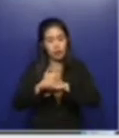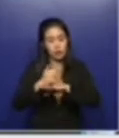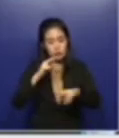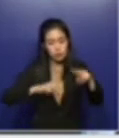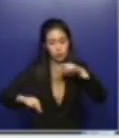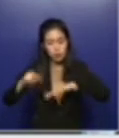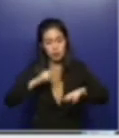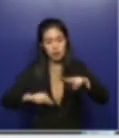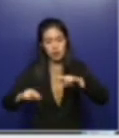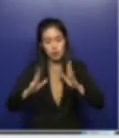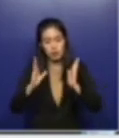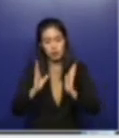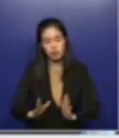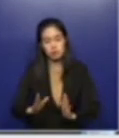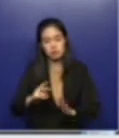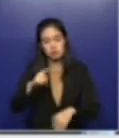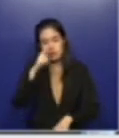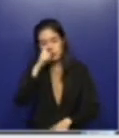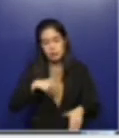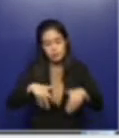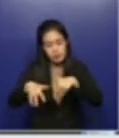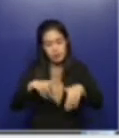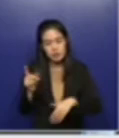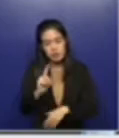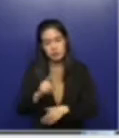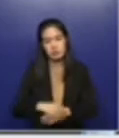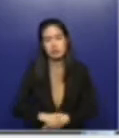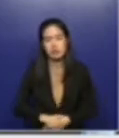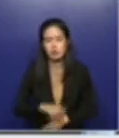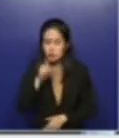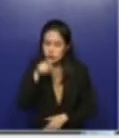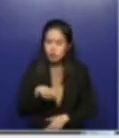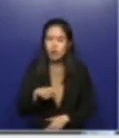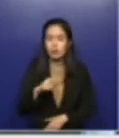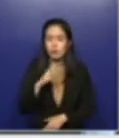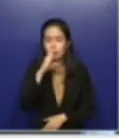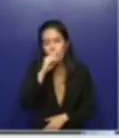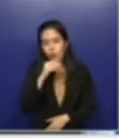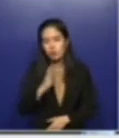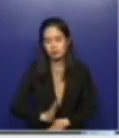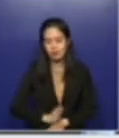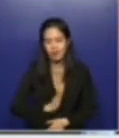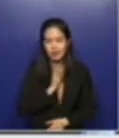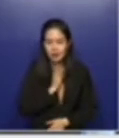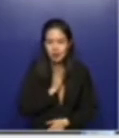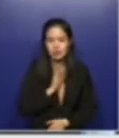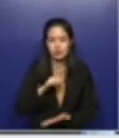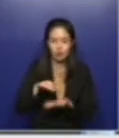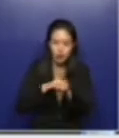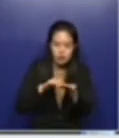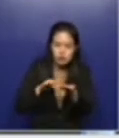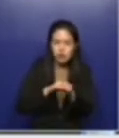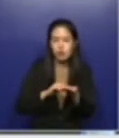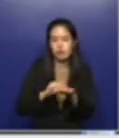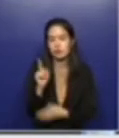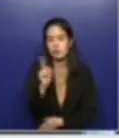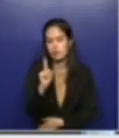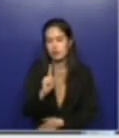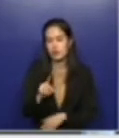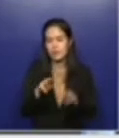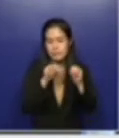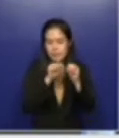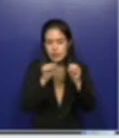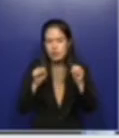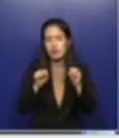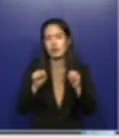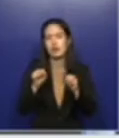นี่ฮะภาวะผู้นำคำขอโทษที่เป็นทางการและมาตรการที่จะบอกเขาว่าการขอโทษด้วยมาตรการที่จะ